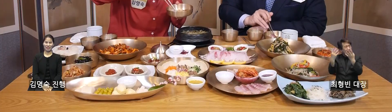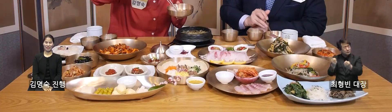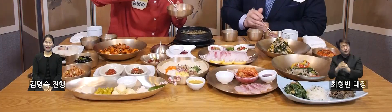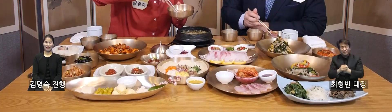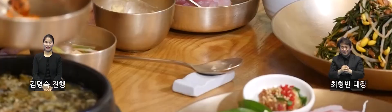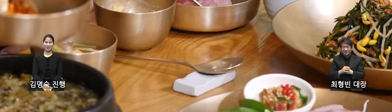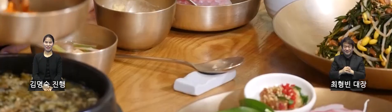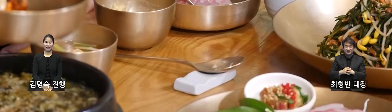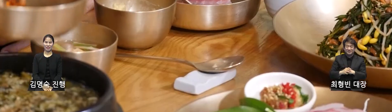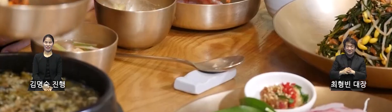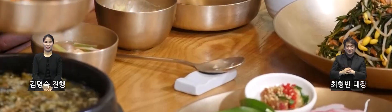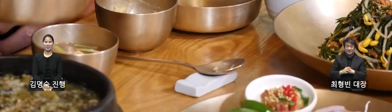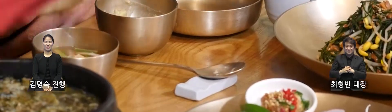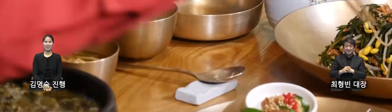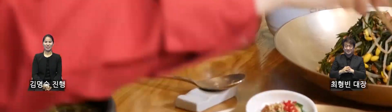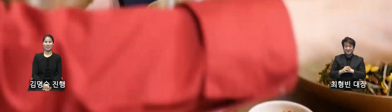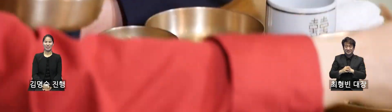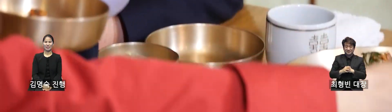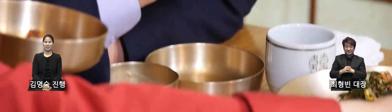으